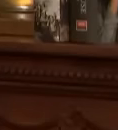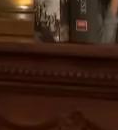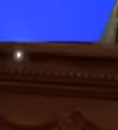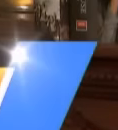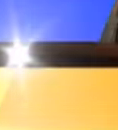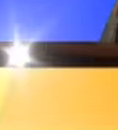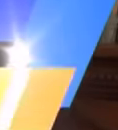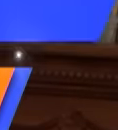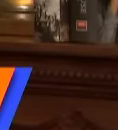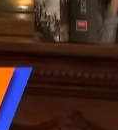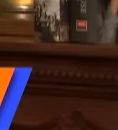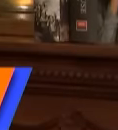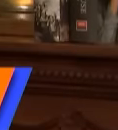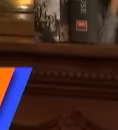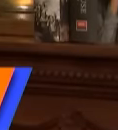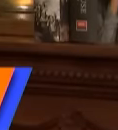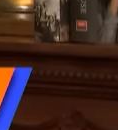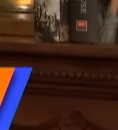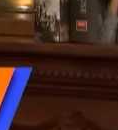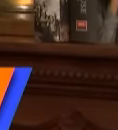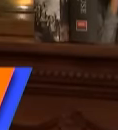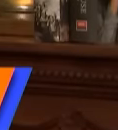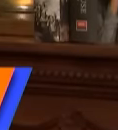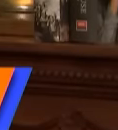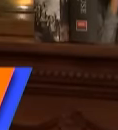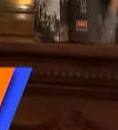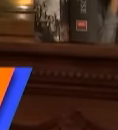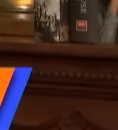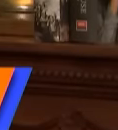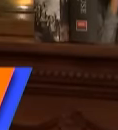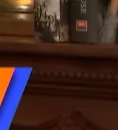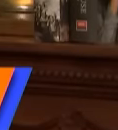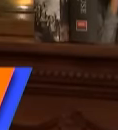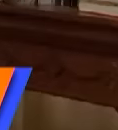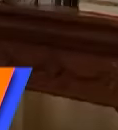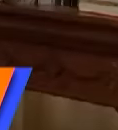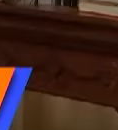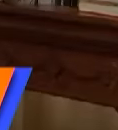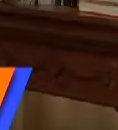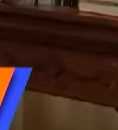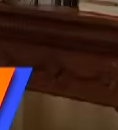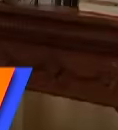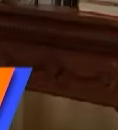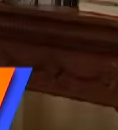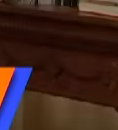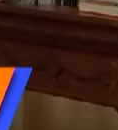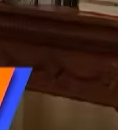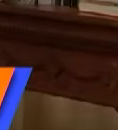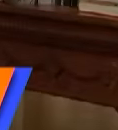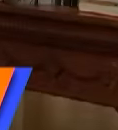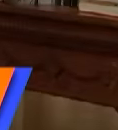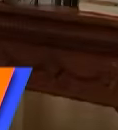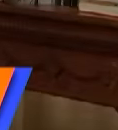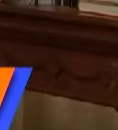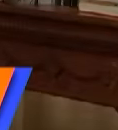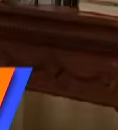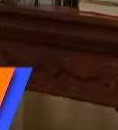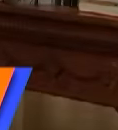Saya yakin dan menyokong inisiatif RTM untuk sentiasa